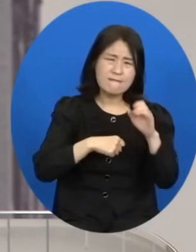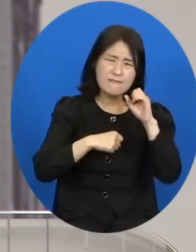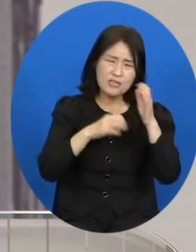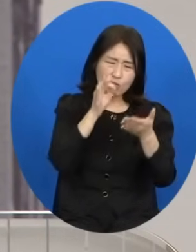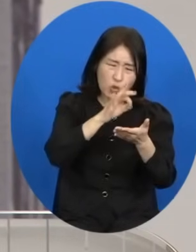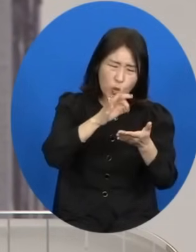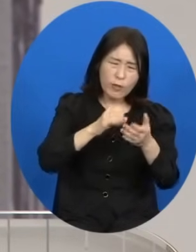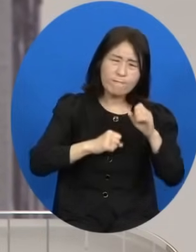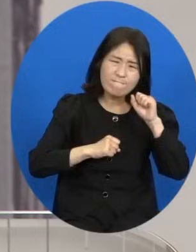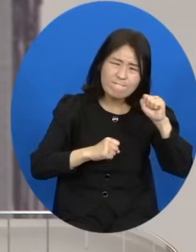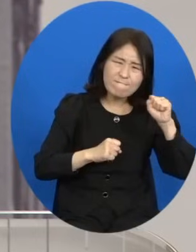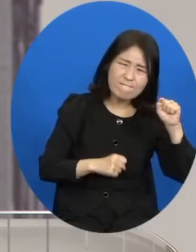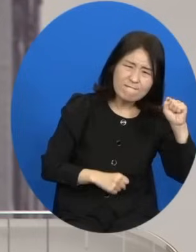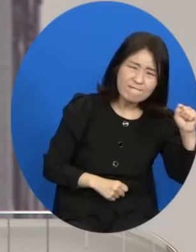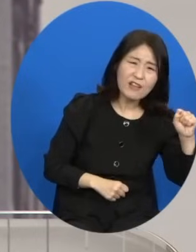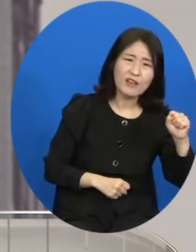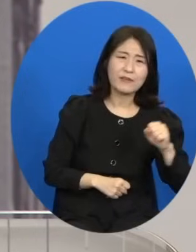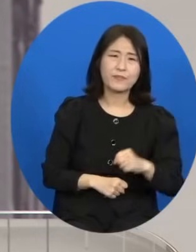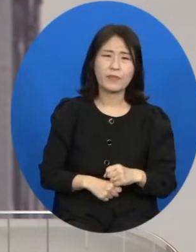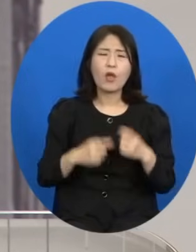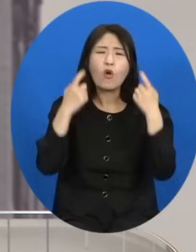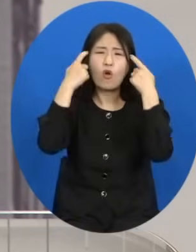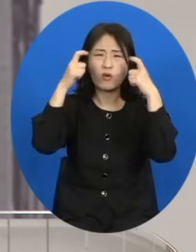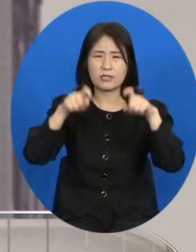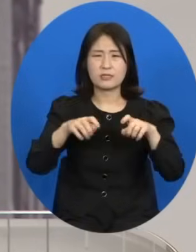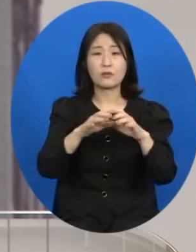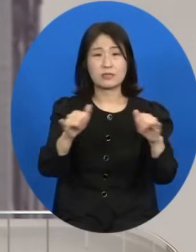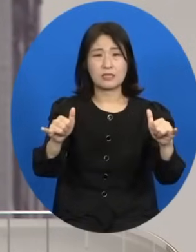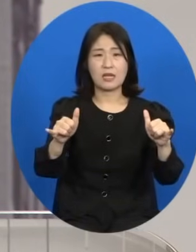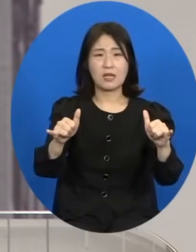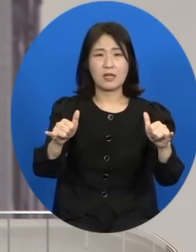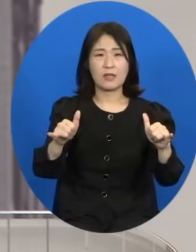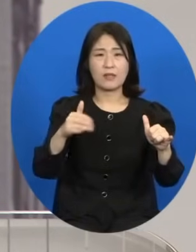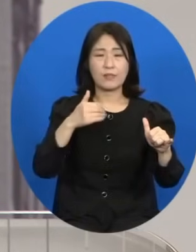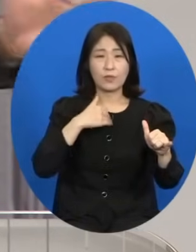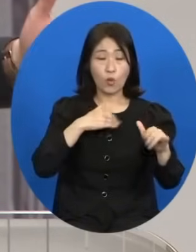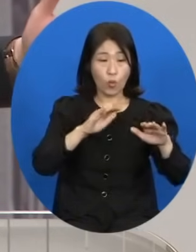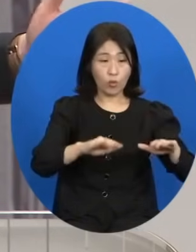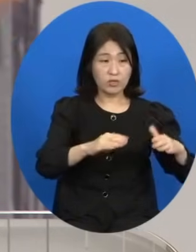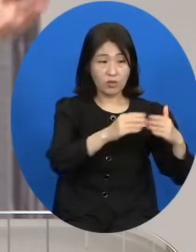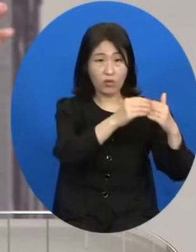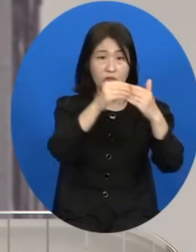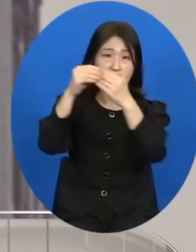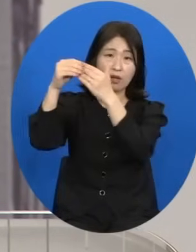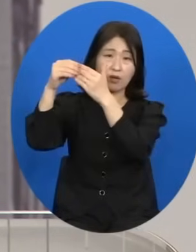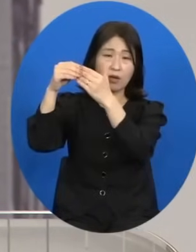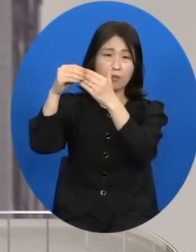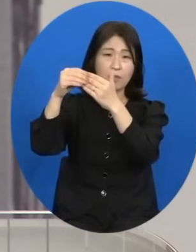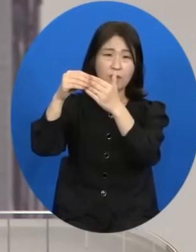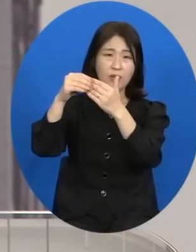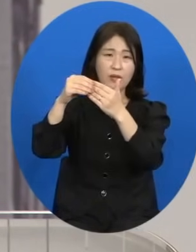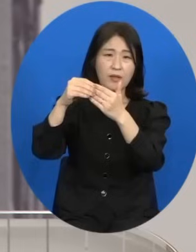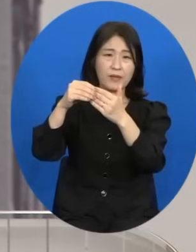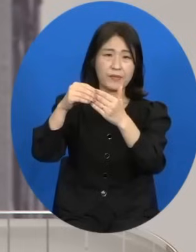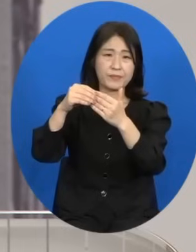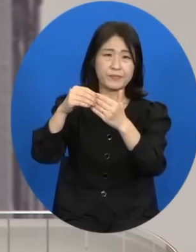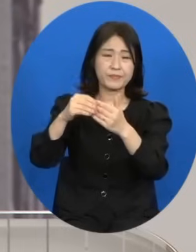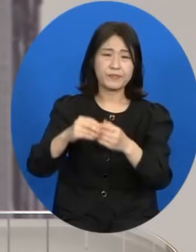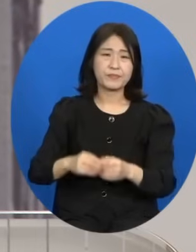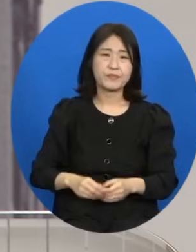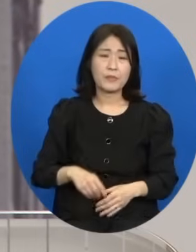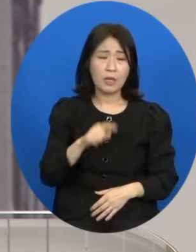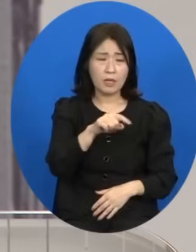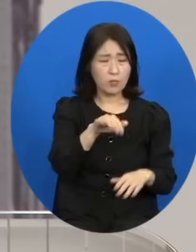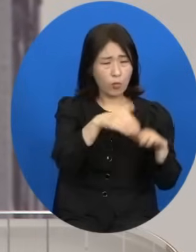전부인양 사냐 은 자 내가 오늘 너를 데려가면이 모든 재산이 누구의 것이 되겠느냐